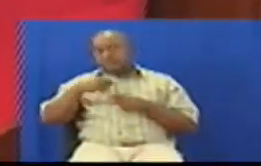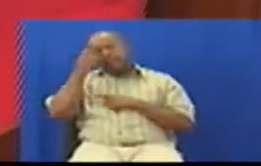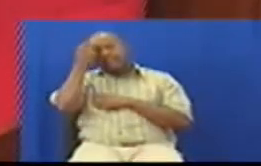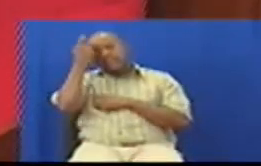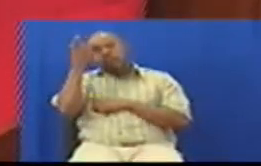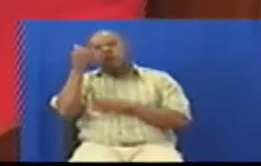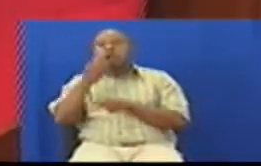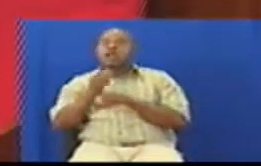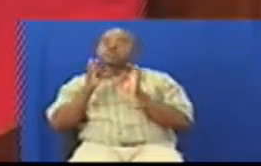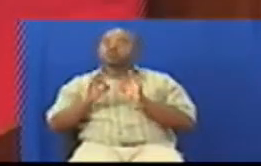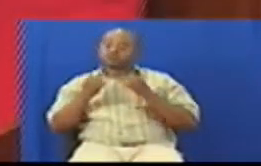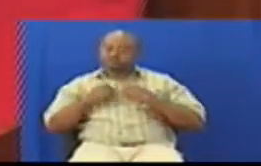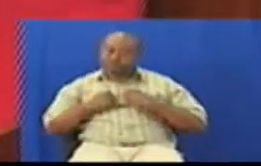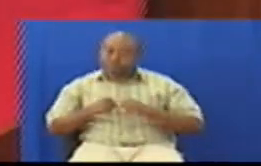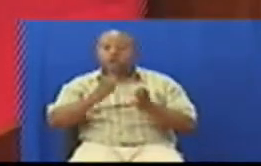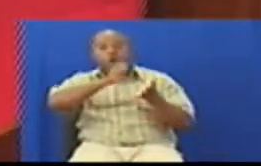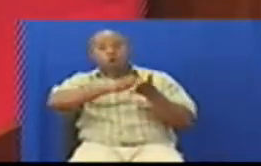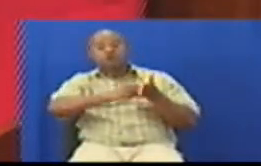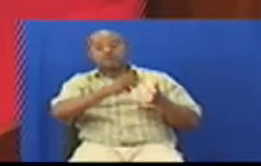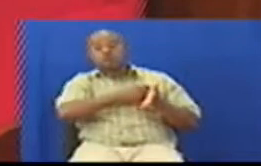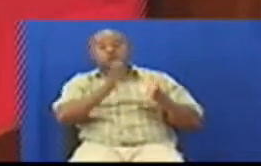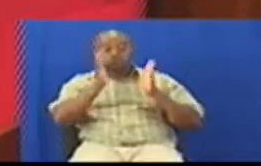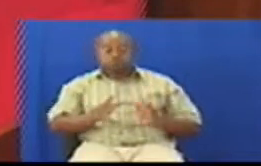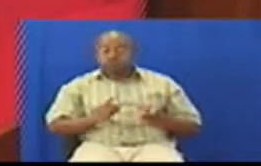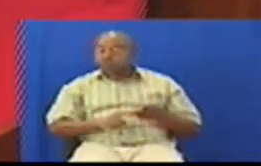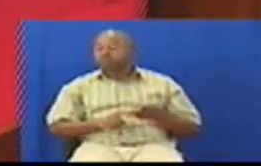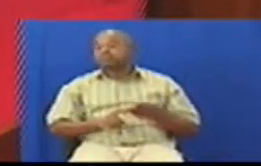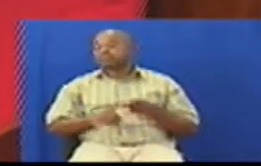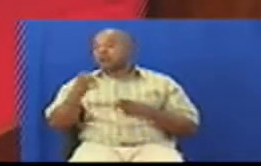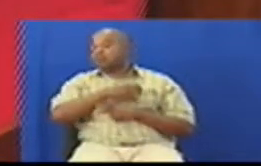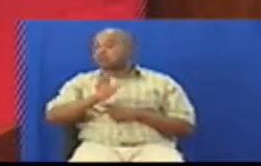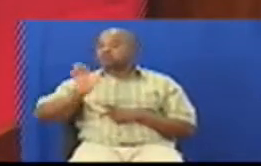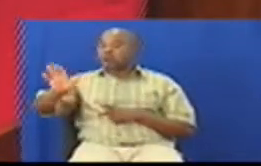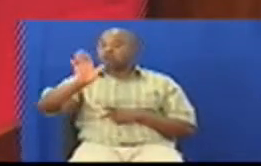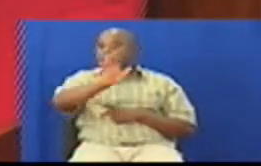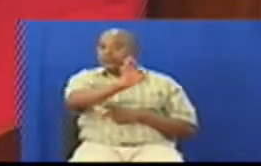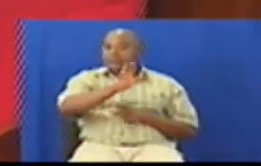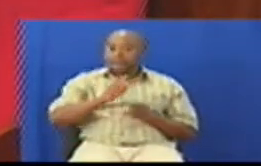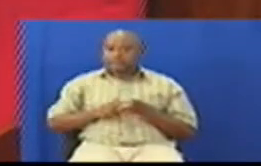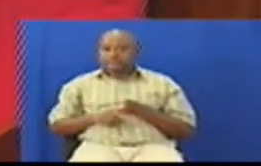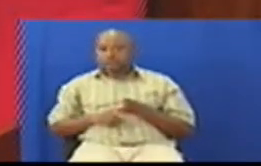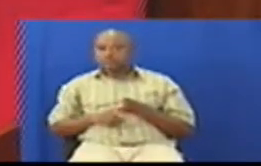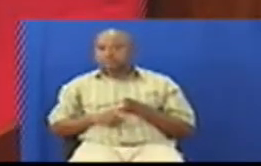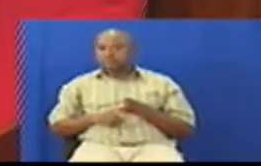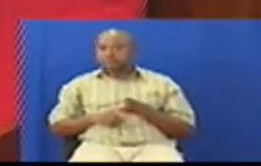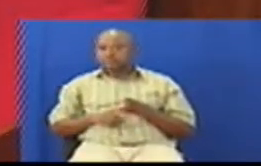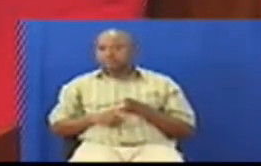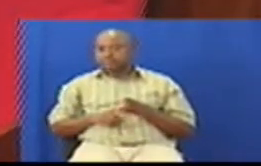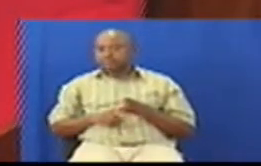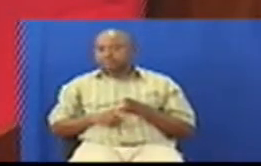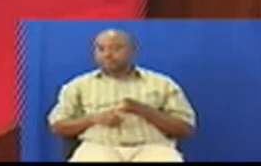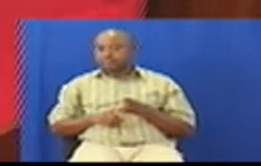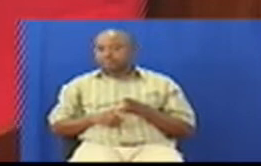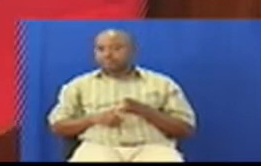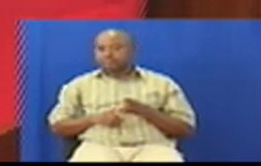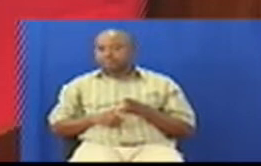Mkuu akishirikiana vizuri na mawaziri wake Mheshimiwa Jenista, Mheshimiwa Angela, wasaidizi wake Mheshimiwa Mabunde na